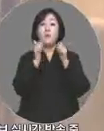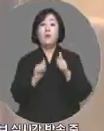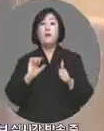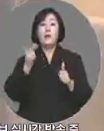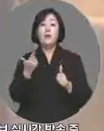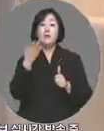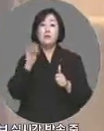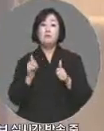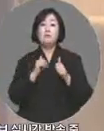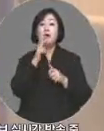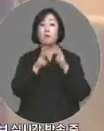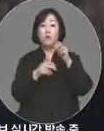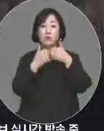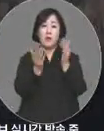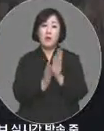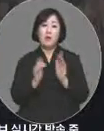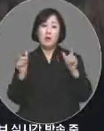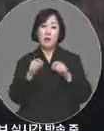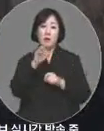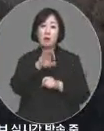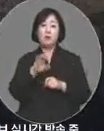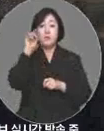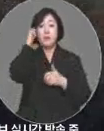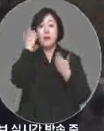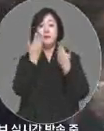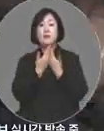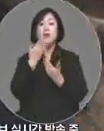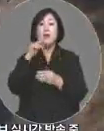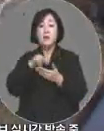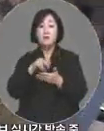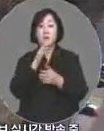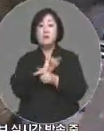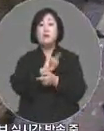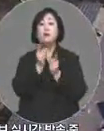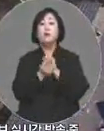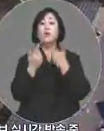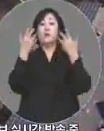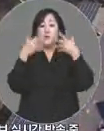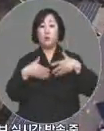공단에 인접한 주택 단지 반대라는 현실 안으로 가닥이 잡힌 만큼